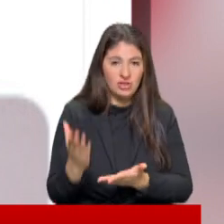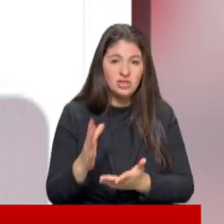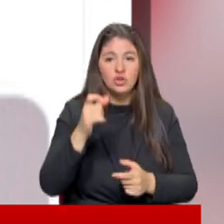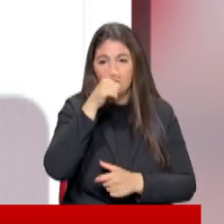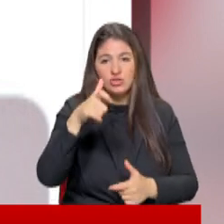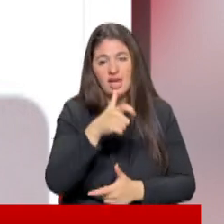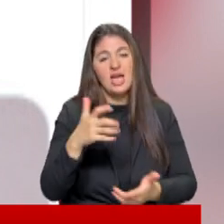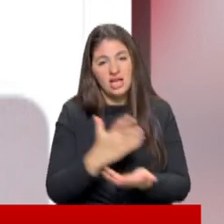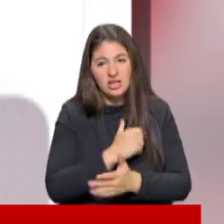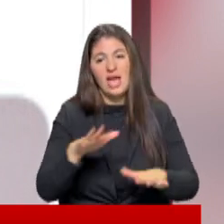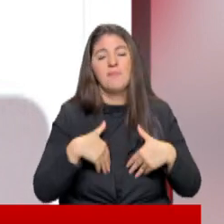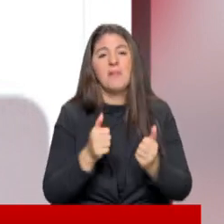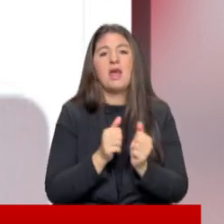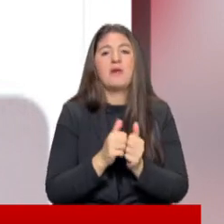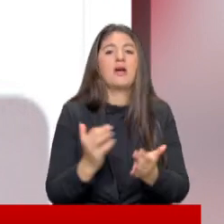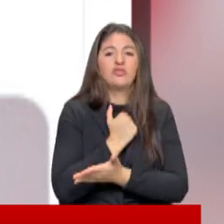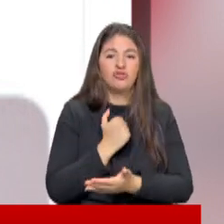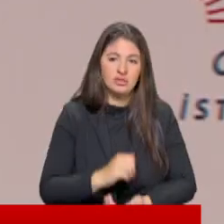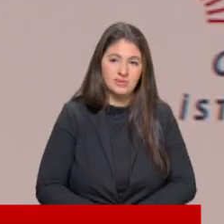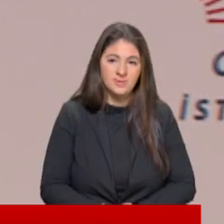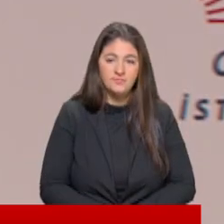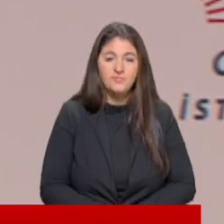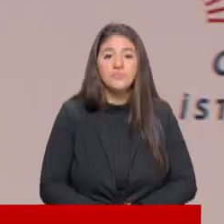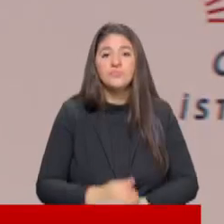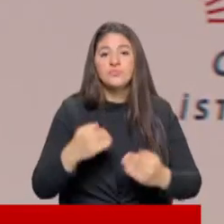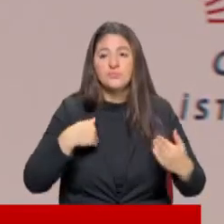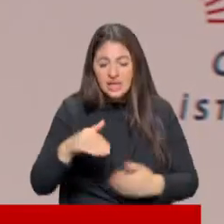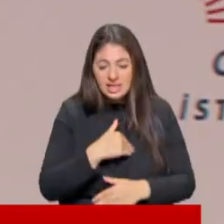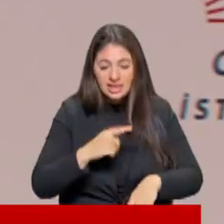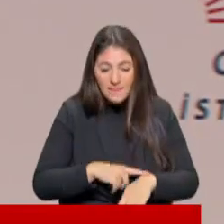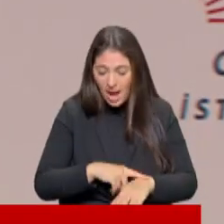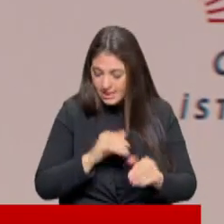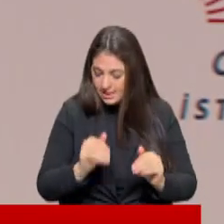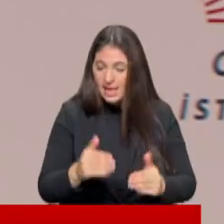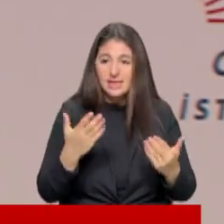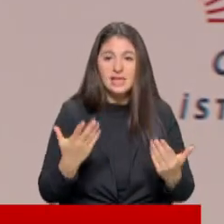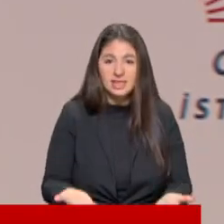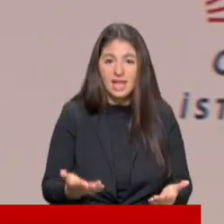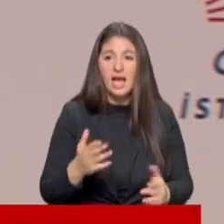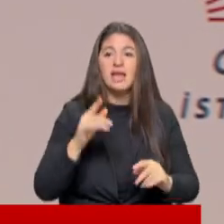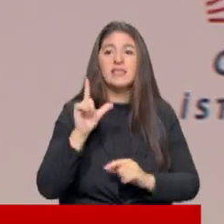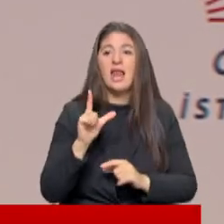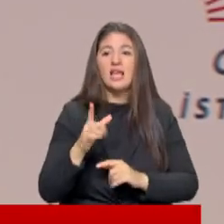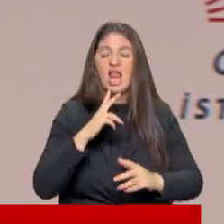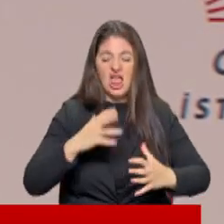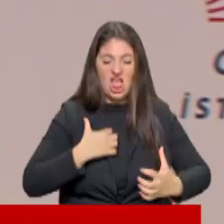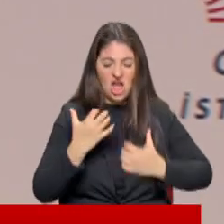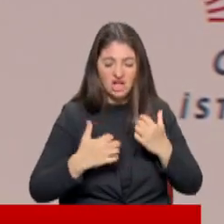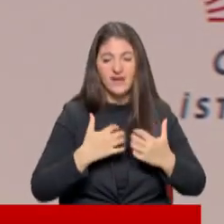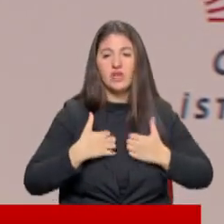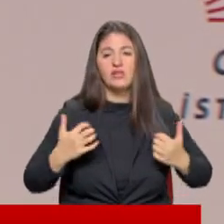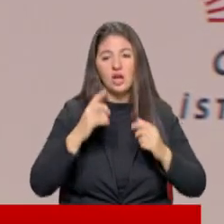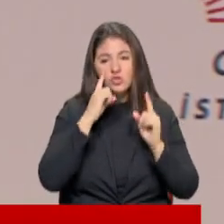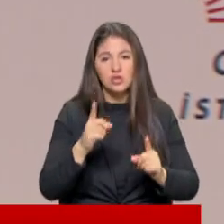kazanacağız, Türkiye'yi kazanacağız, hep birlikte kazanacağız. Biz vakti geldiğinde gereken enerjiyi ve